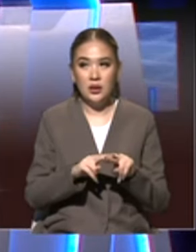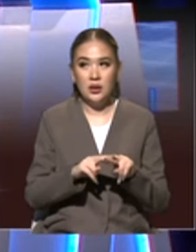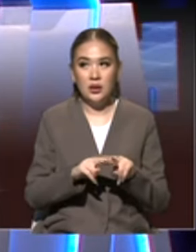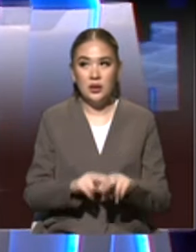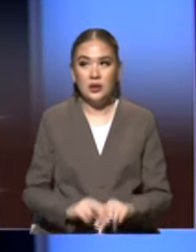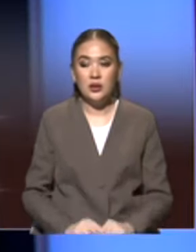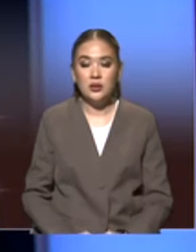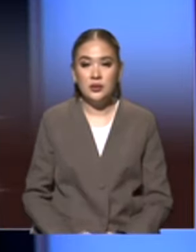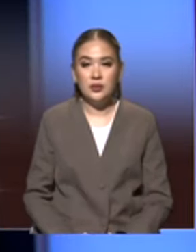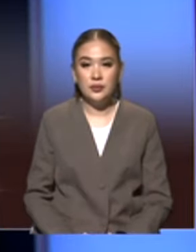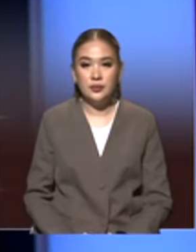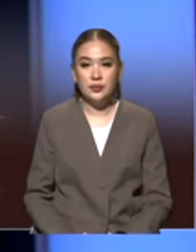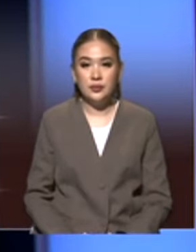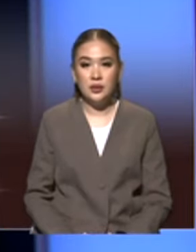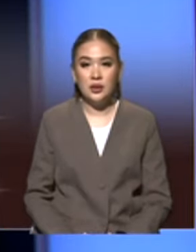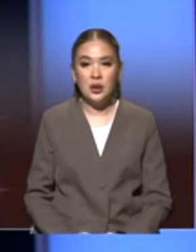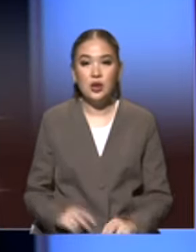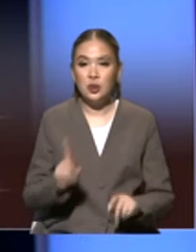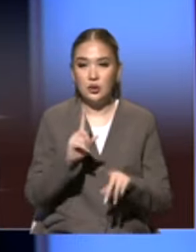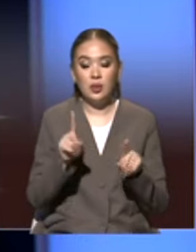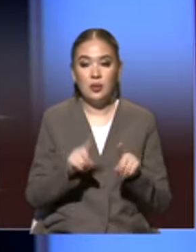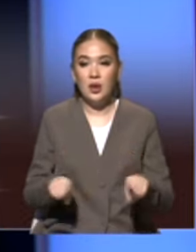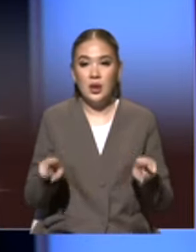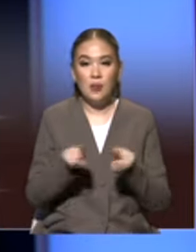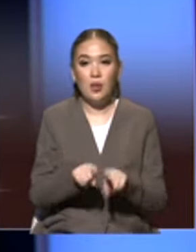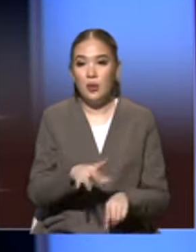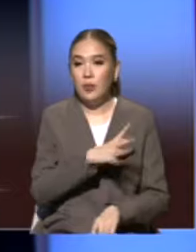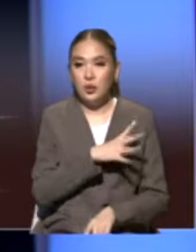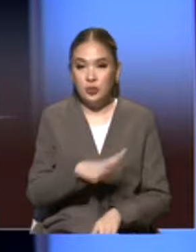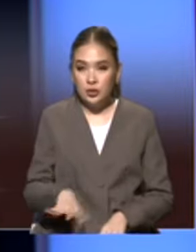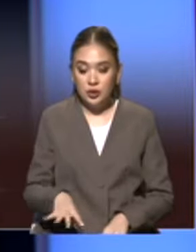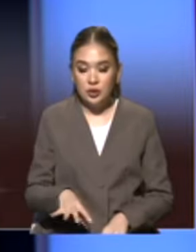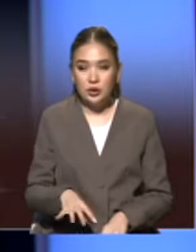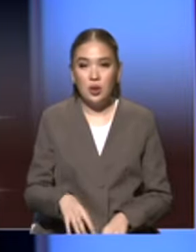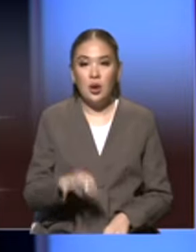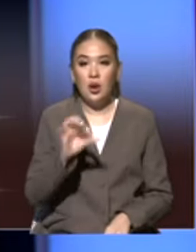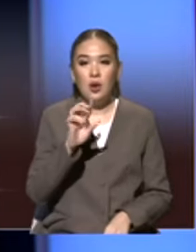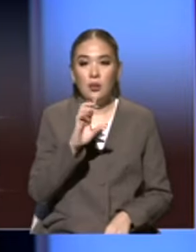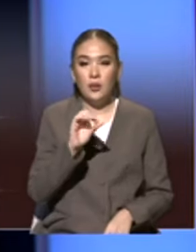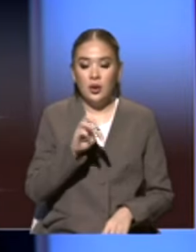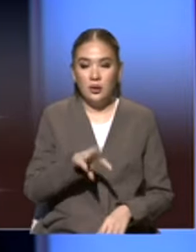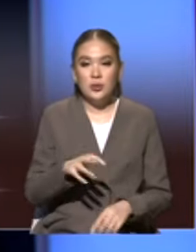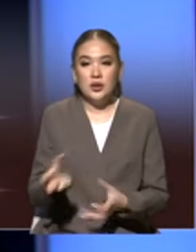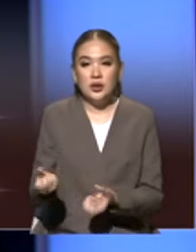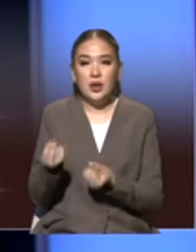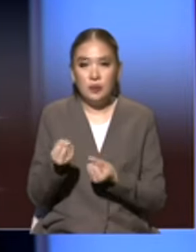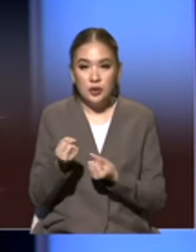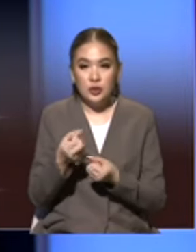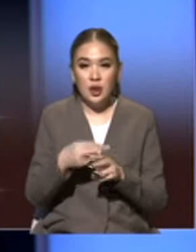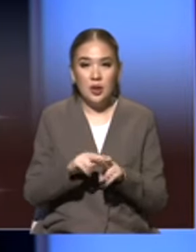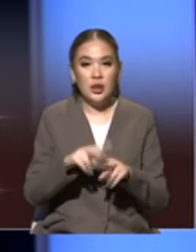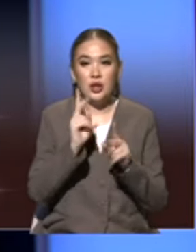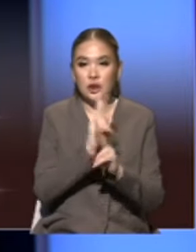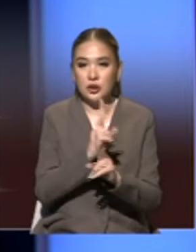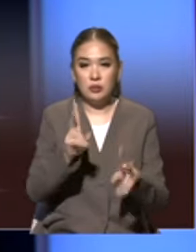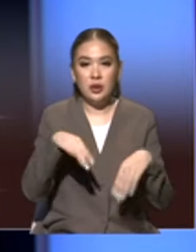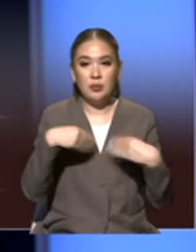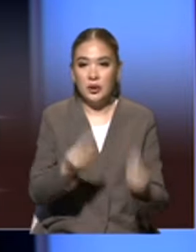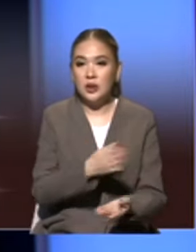тамағынан өтпей қалды былай айтқанда. Енді сондай болмас үшін мысалы ол бүкіл объемды ұстады да, өзіне қатырып ұстап алды, ешкімге бермейді, өзі